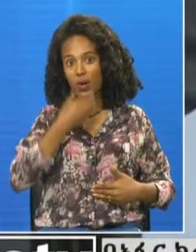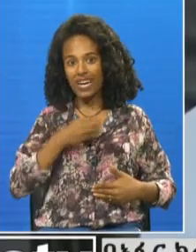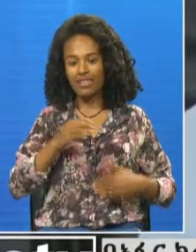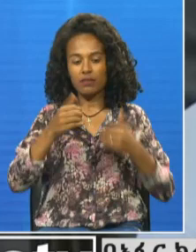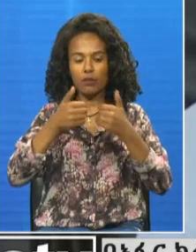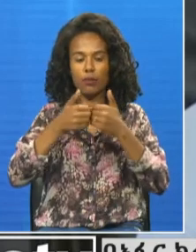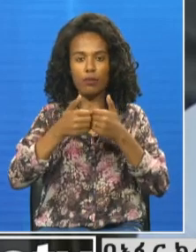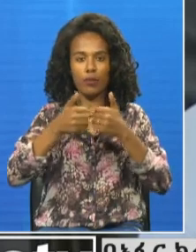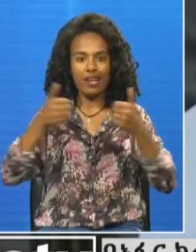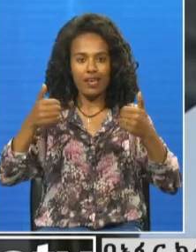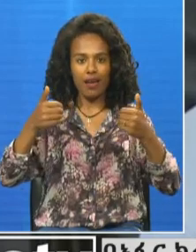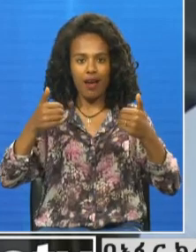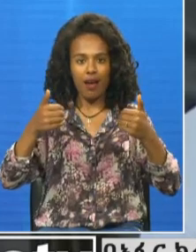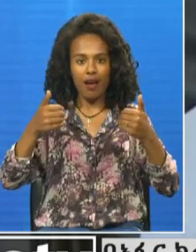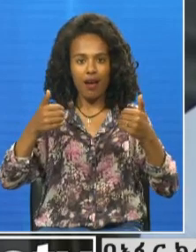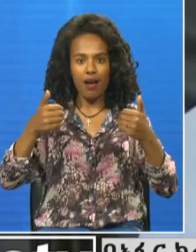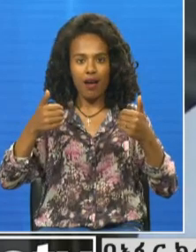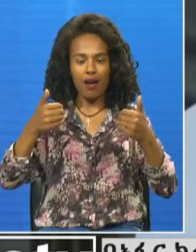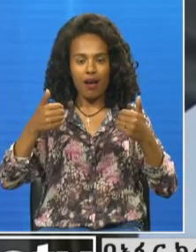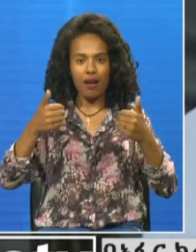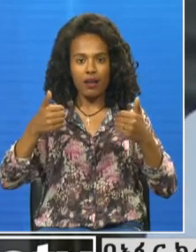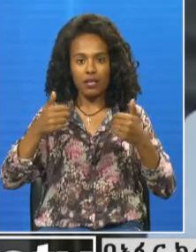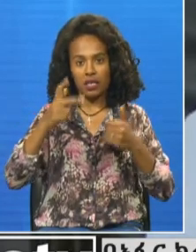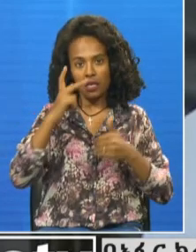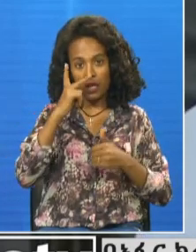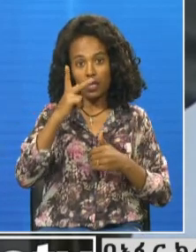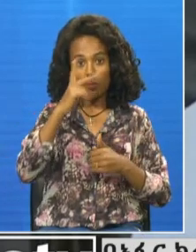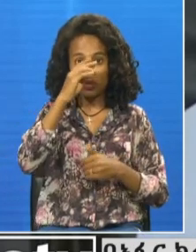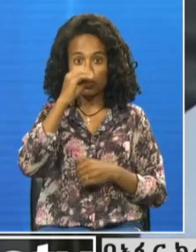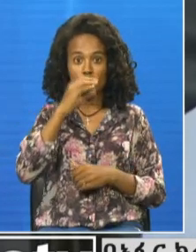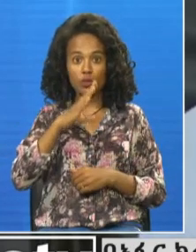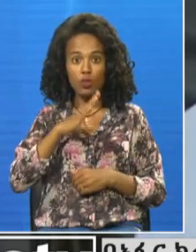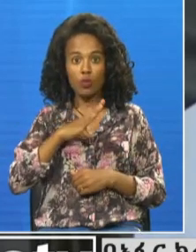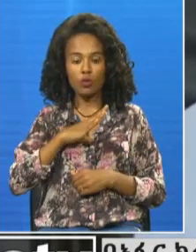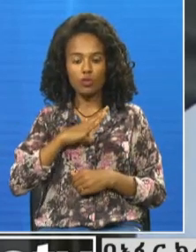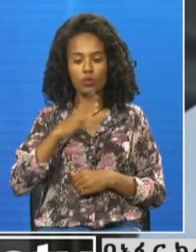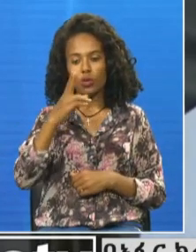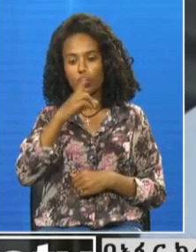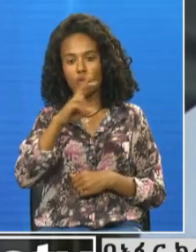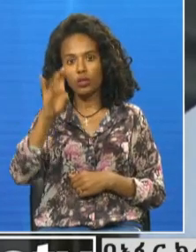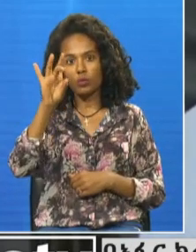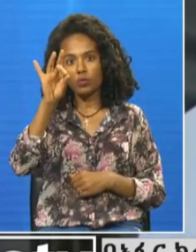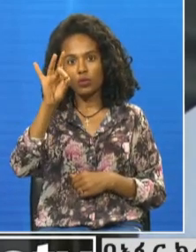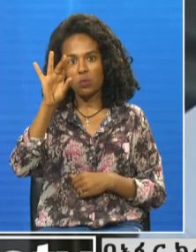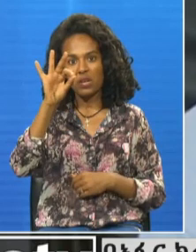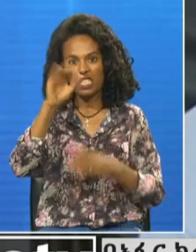ነው የመጡት። ከሱ ጋር ንክኪ ነበረን በሚል 3 ሰዎች ጭማሪ ራሳቸው ነው የመጡት።